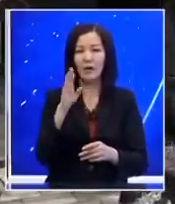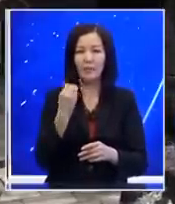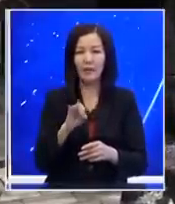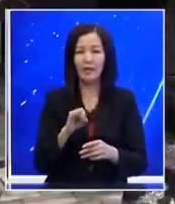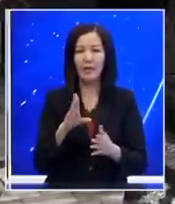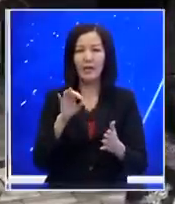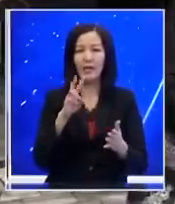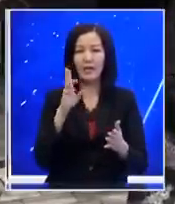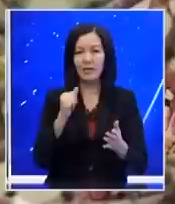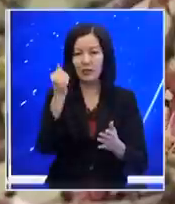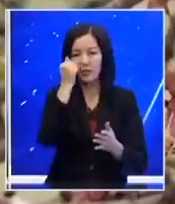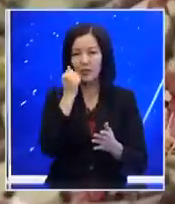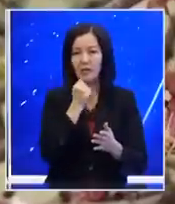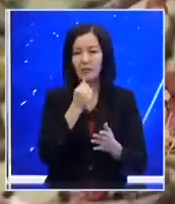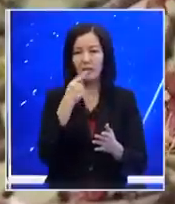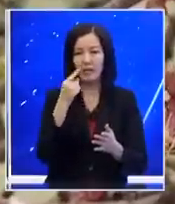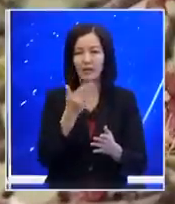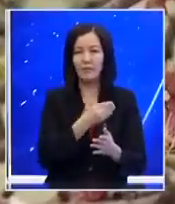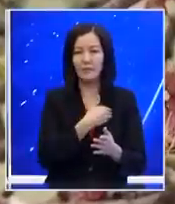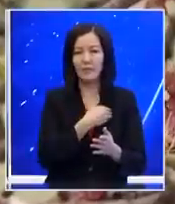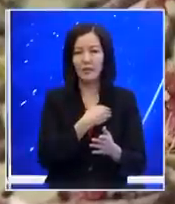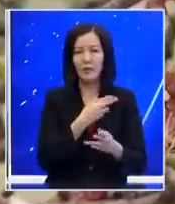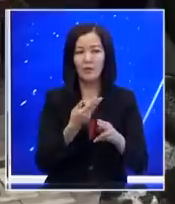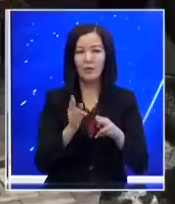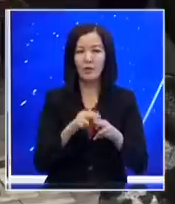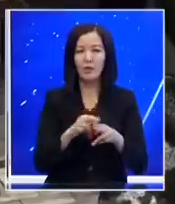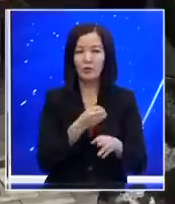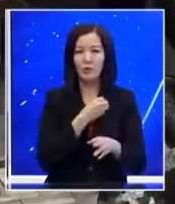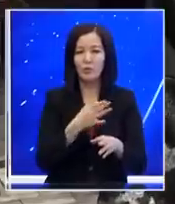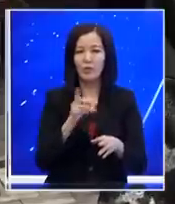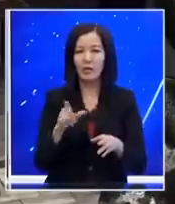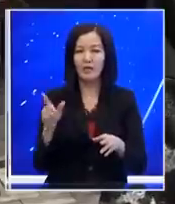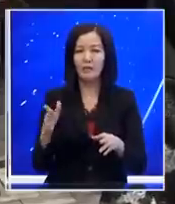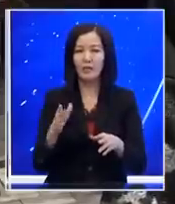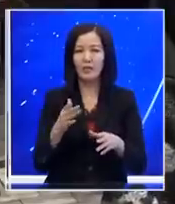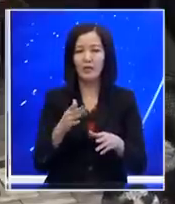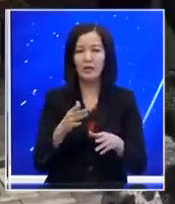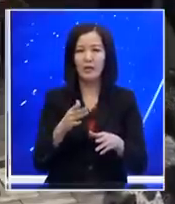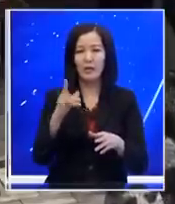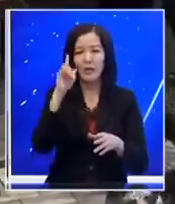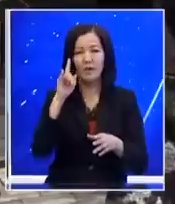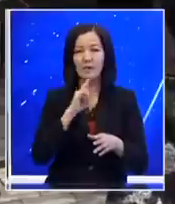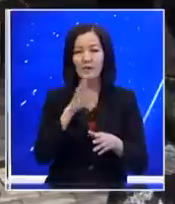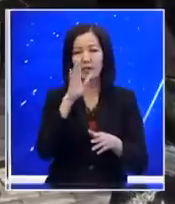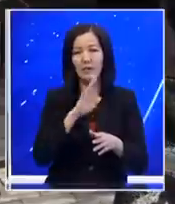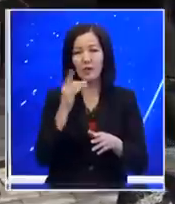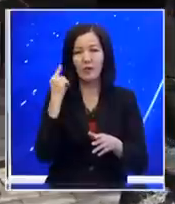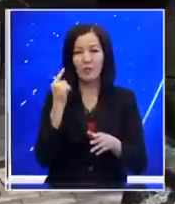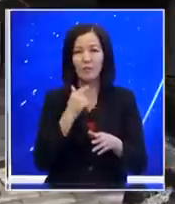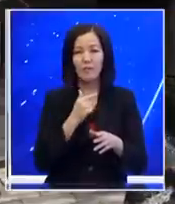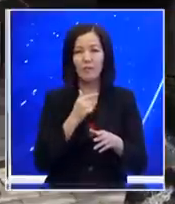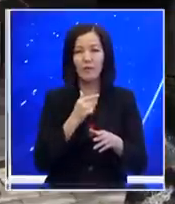Бақыт Ерғазилұлына көп алғысымызды білдіреміз. Себебі бұл кісілер біздің Қазақстан қоғамының естуінде ақаулығы